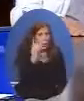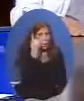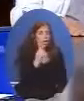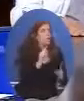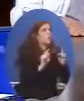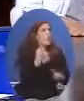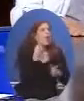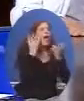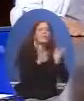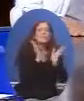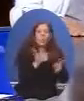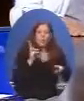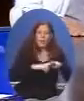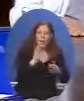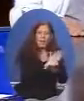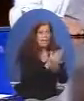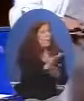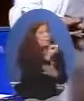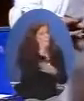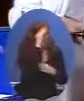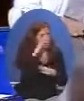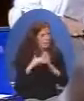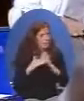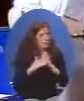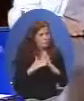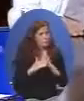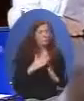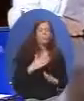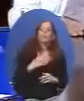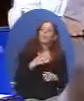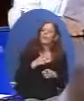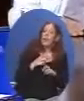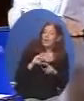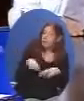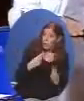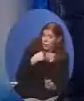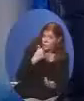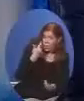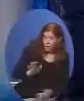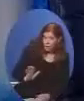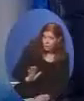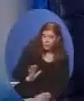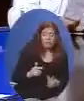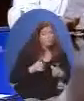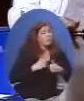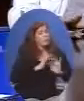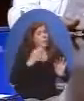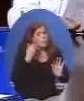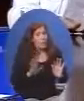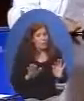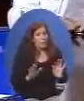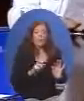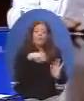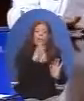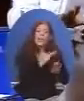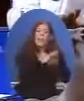משהו, אסון, אחרי ההחלטה לא להוציא ילד מהם. שמע, אני רוצה להגיד לך דבר כזה. אתה יכול, לא יכול להתעלם מהטיעון הזה. אני לא יכול לחלוטין להתעלם, אני טוען